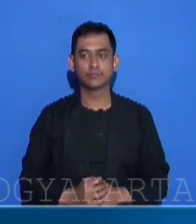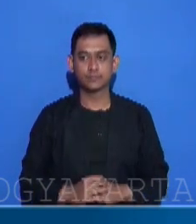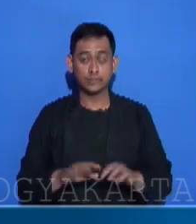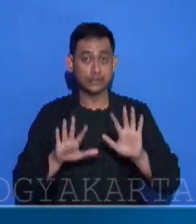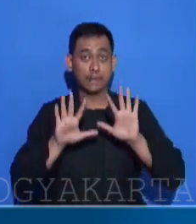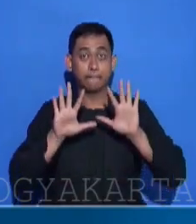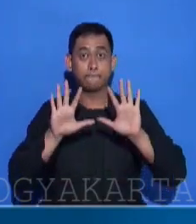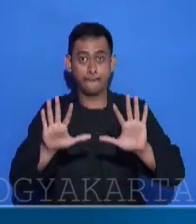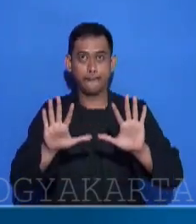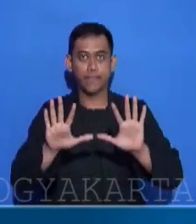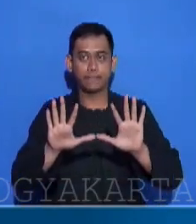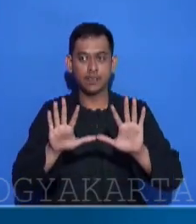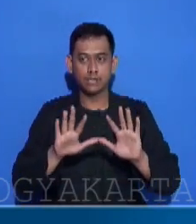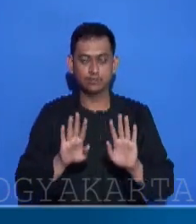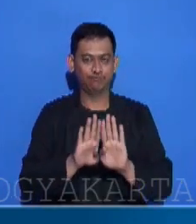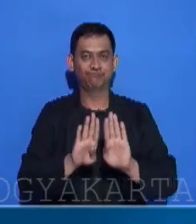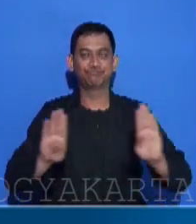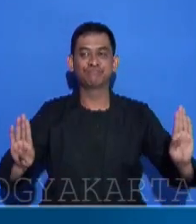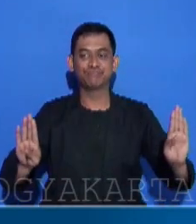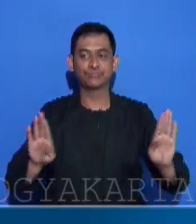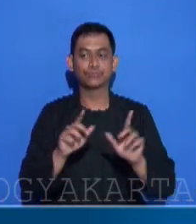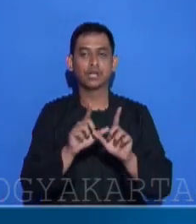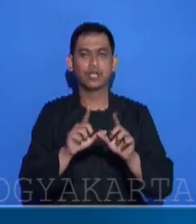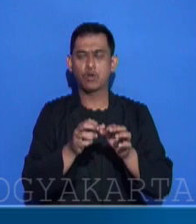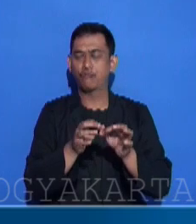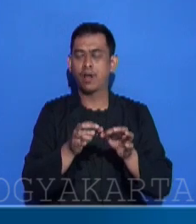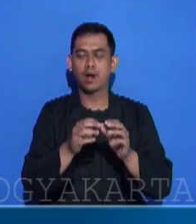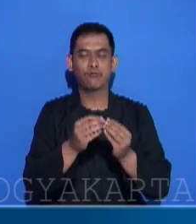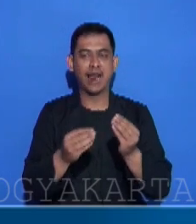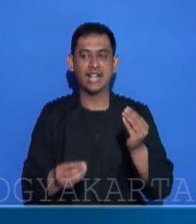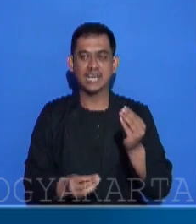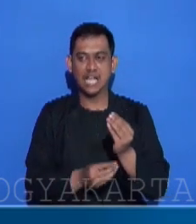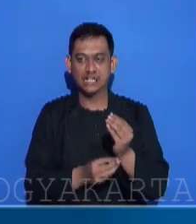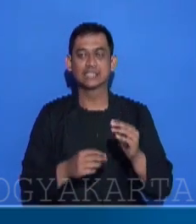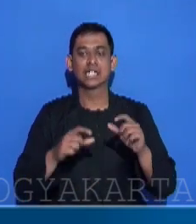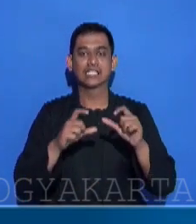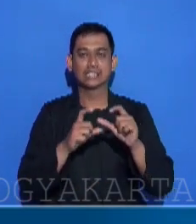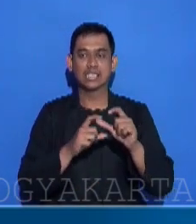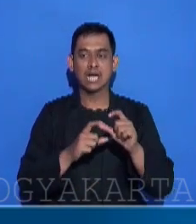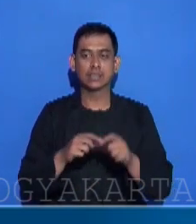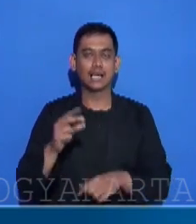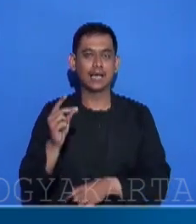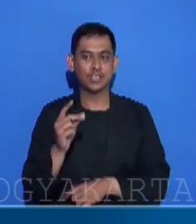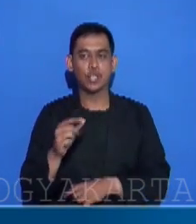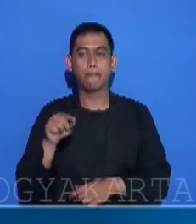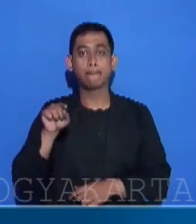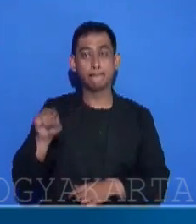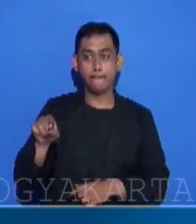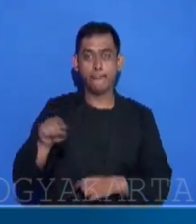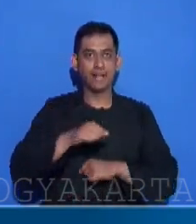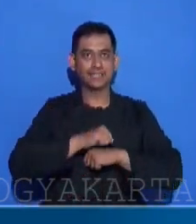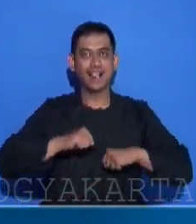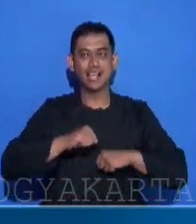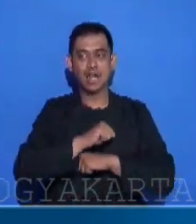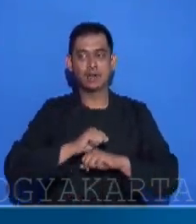2023 yang dibuka pejabat walikota yogyakartaing Raharjo diikuti sebanyak 1045 atlet taekwondo yang